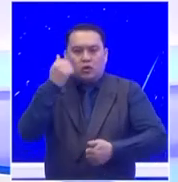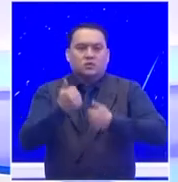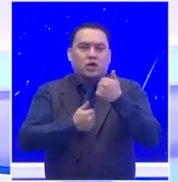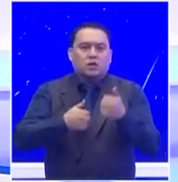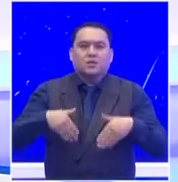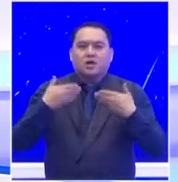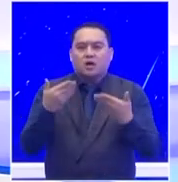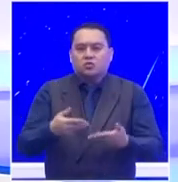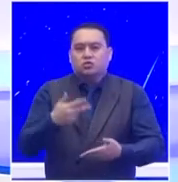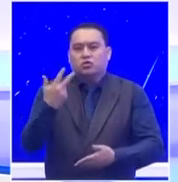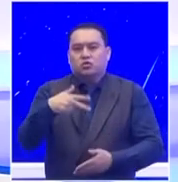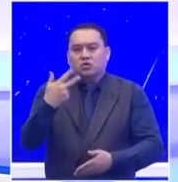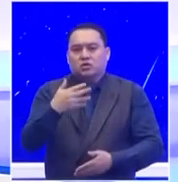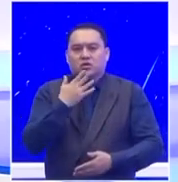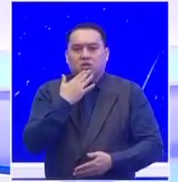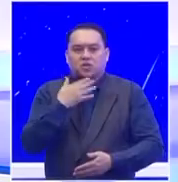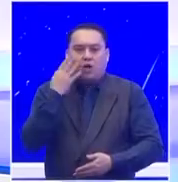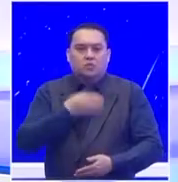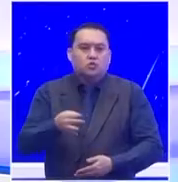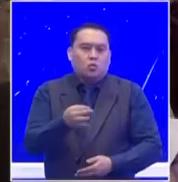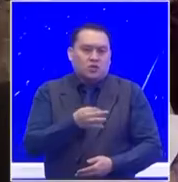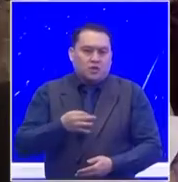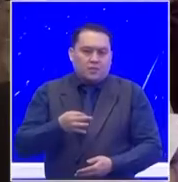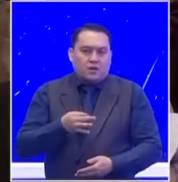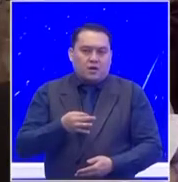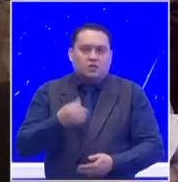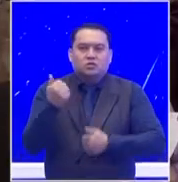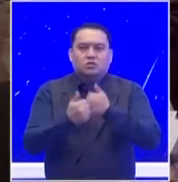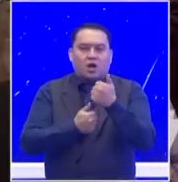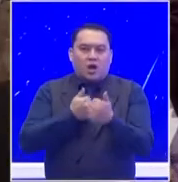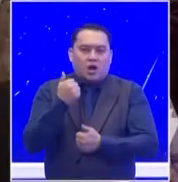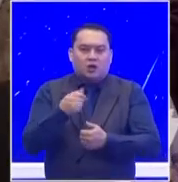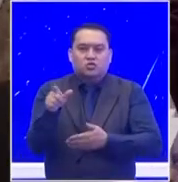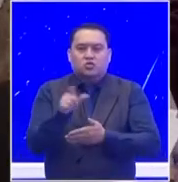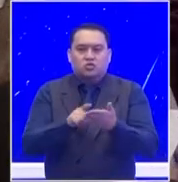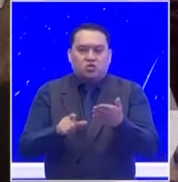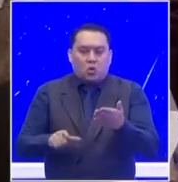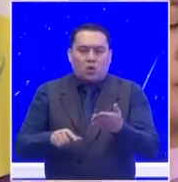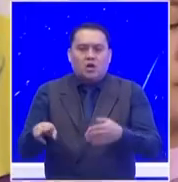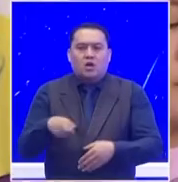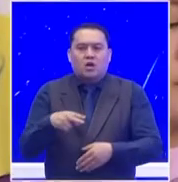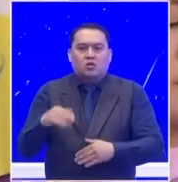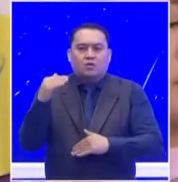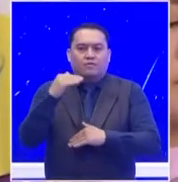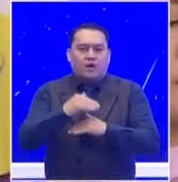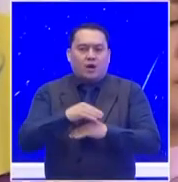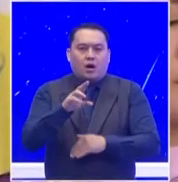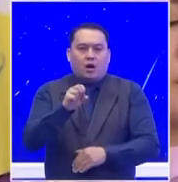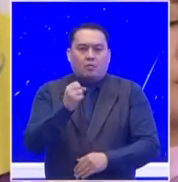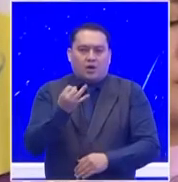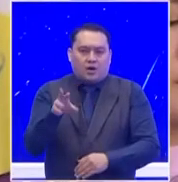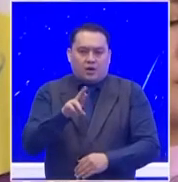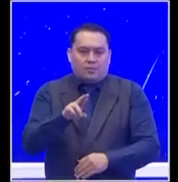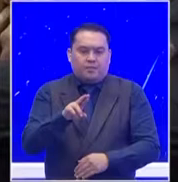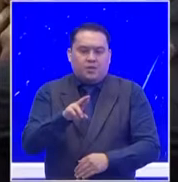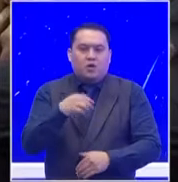стали представители более 30 этносов Алматинской области. Они состязались в чтении отрывков из литературных произведений Абая Кунамбаева.